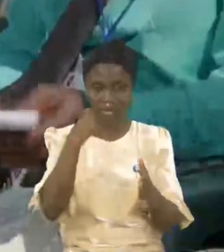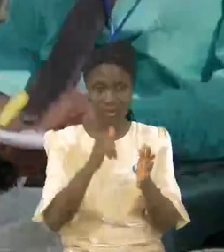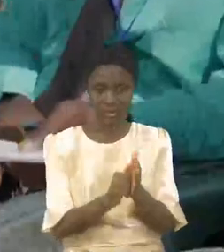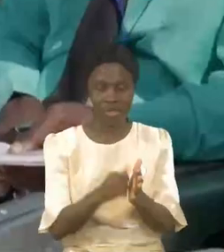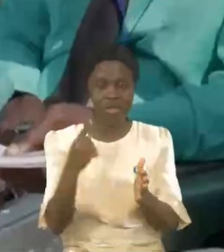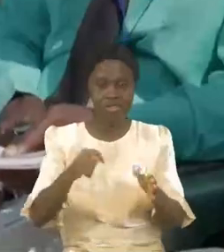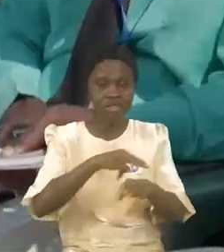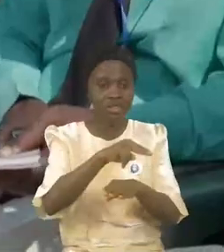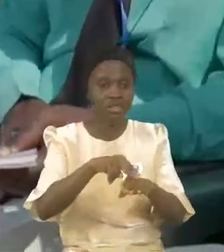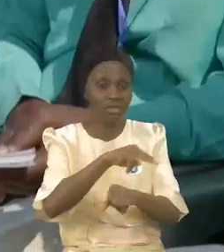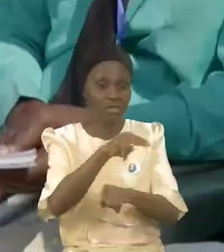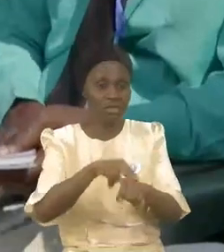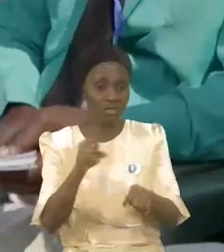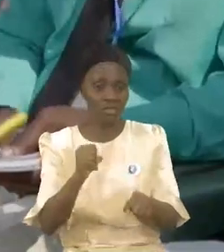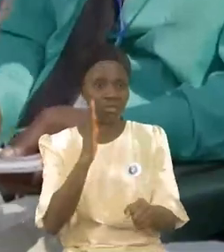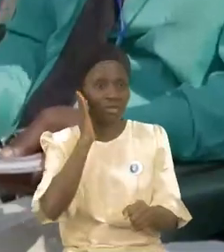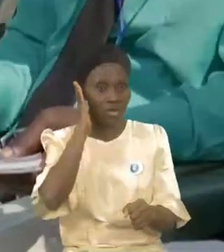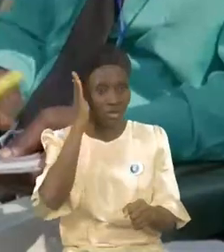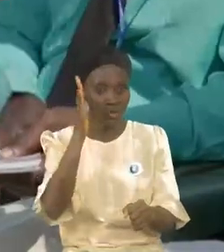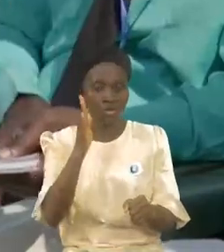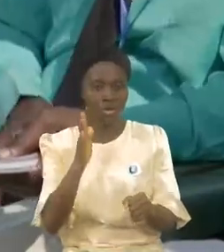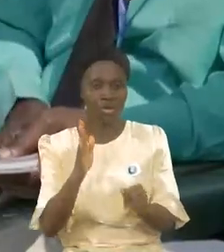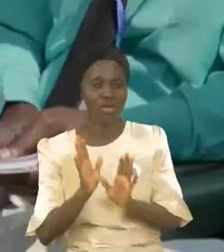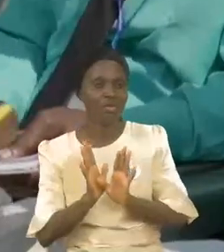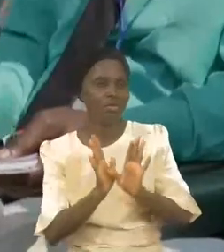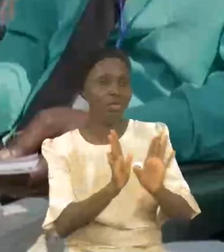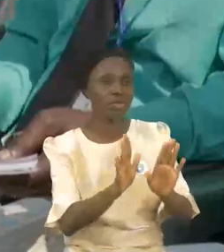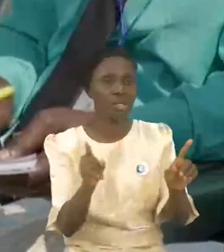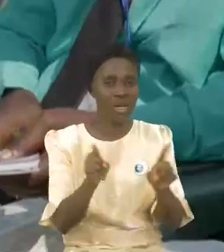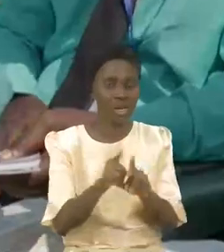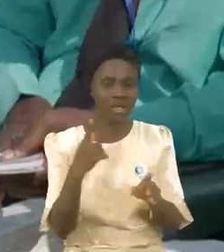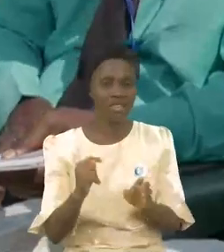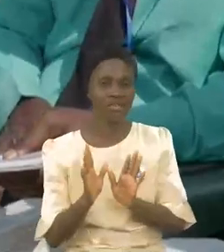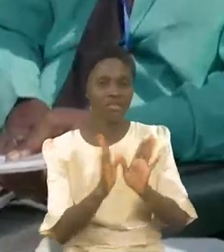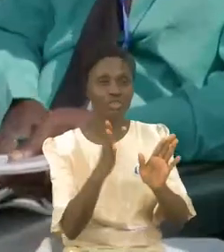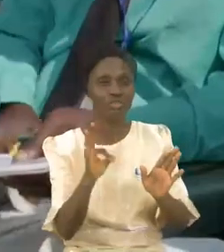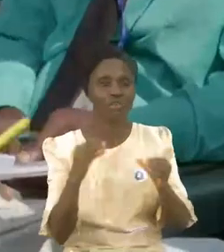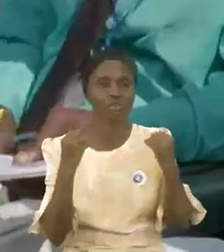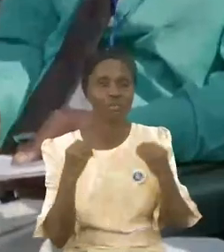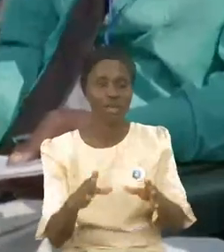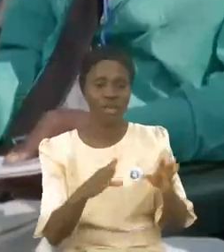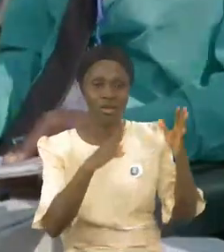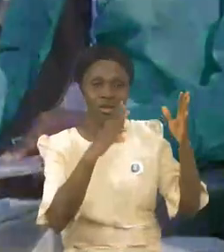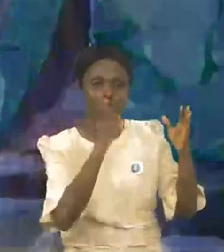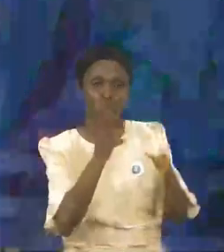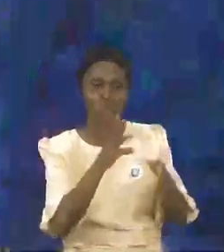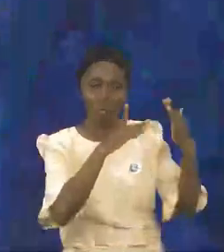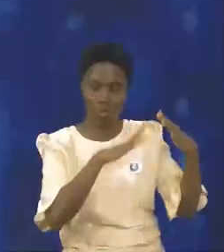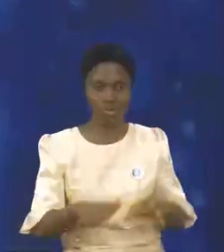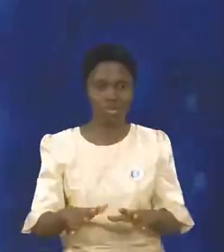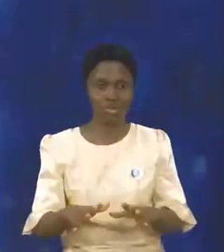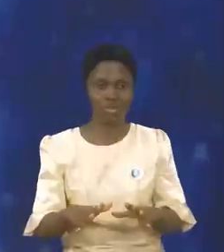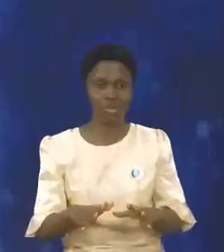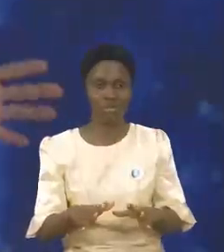entre ces puissances des nations. Et le verset 13 dit, les nations